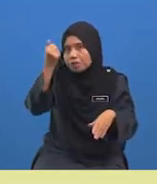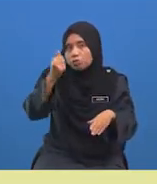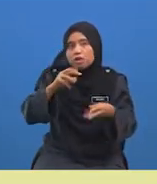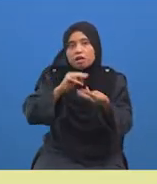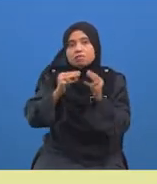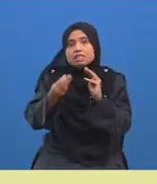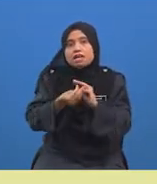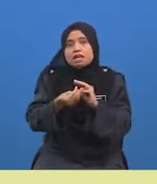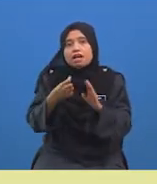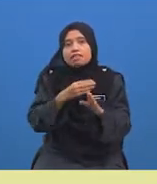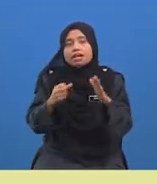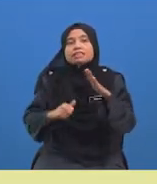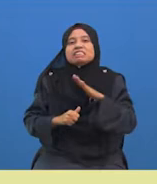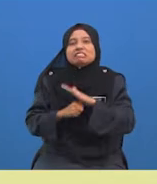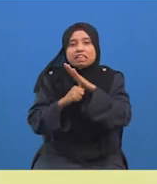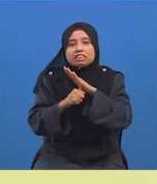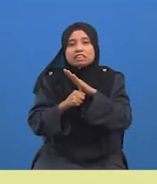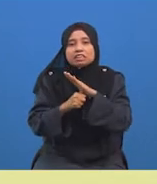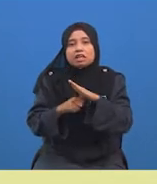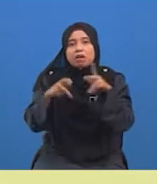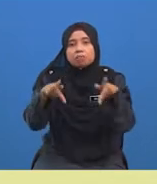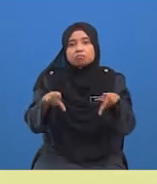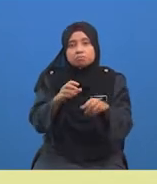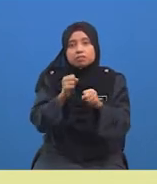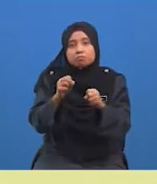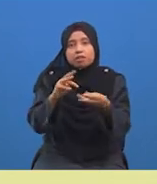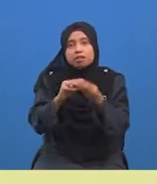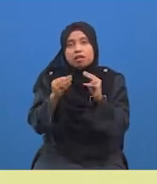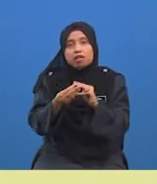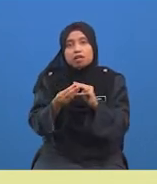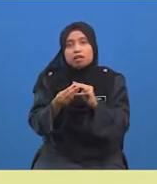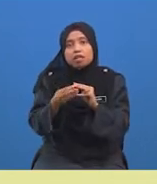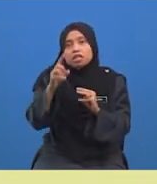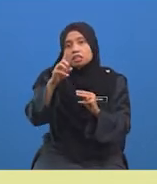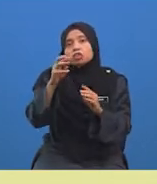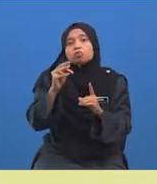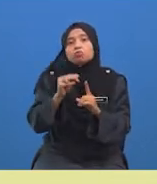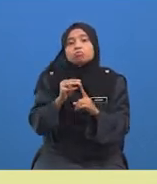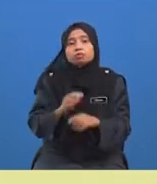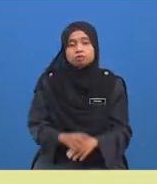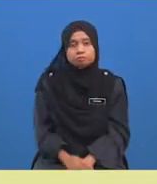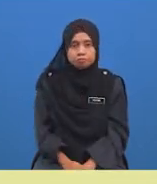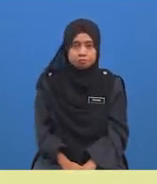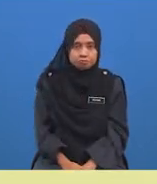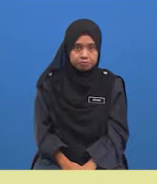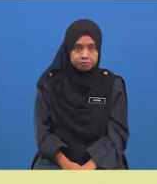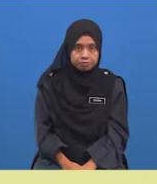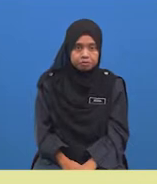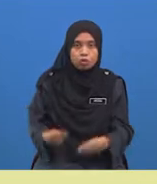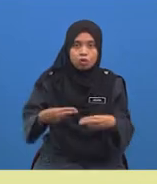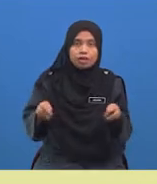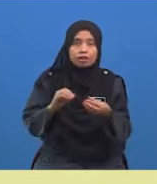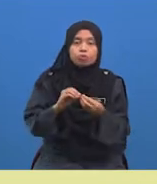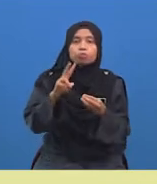melupakan masalah dan stres. Pelajar mendapat markah untuk huraian 1 markah.